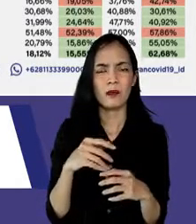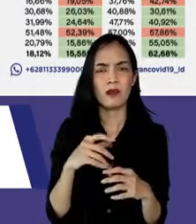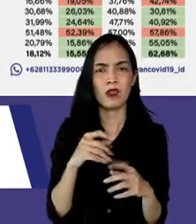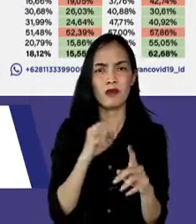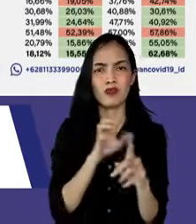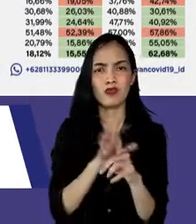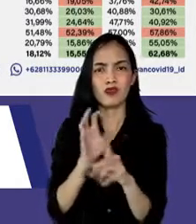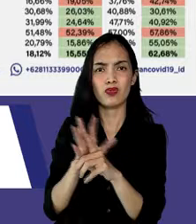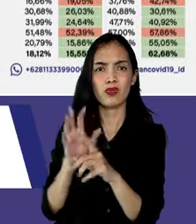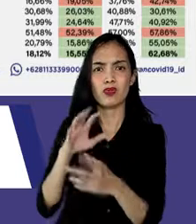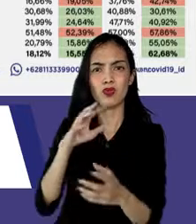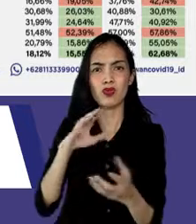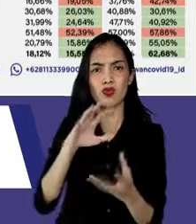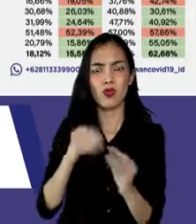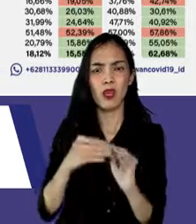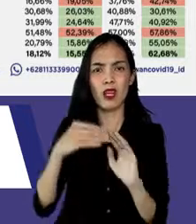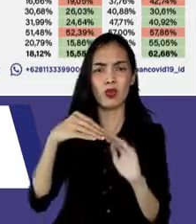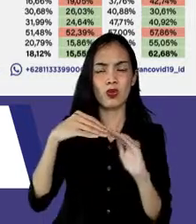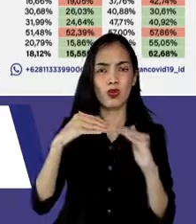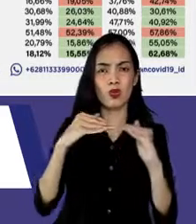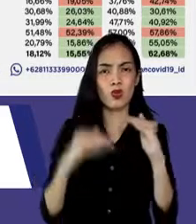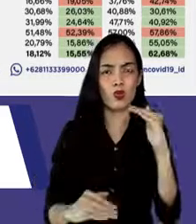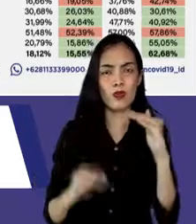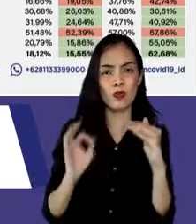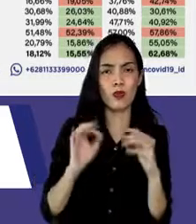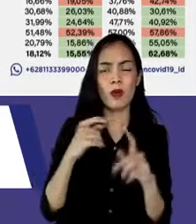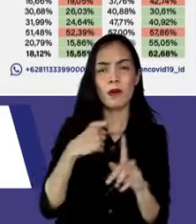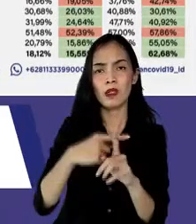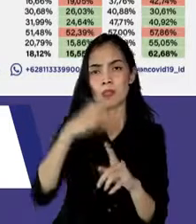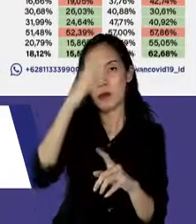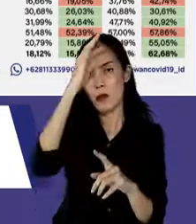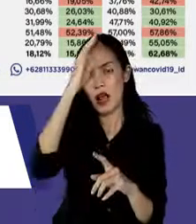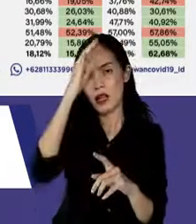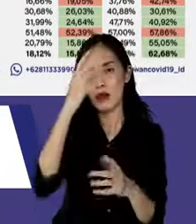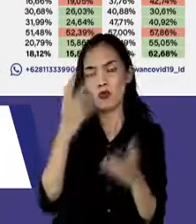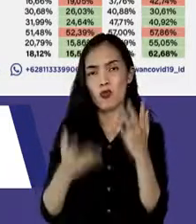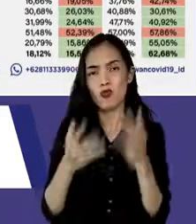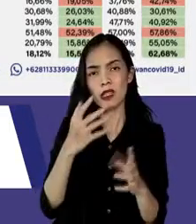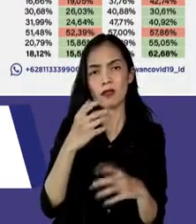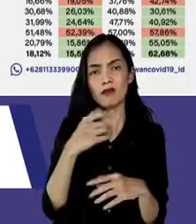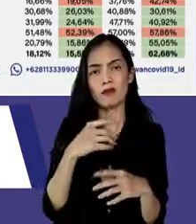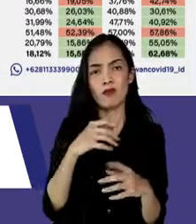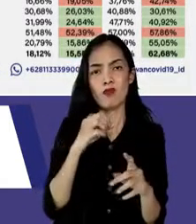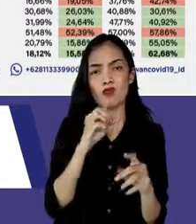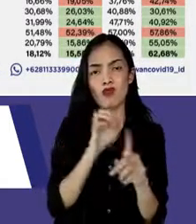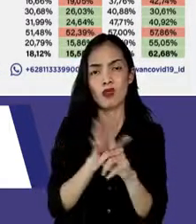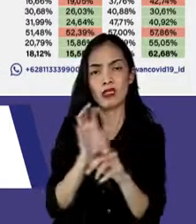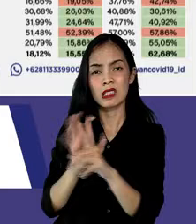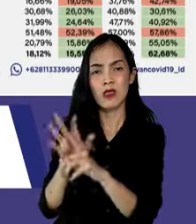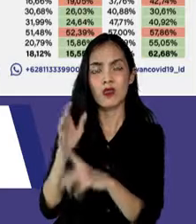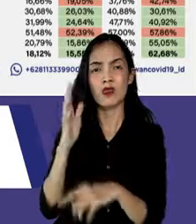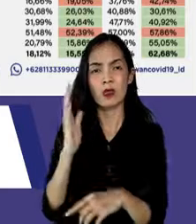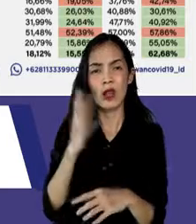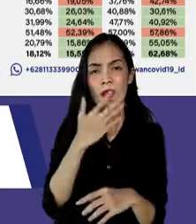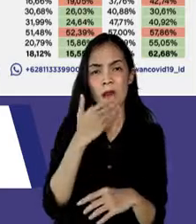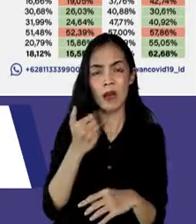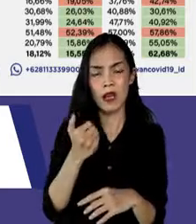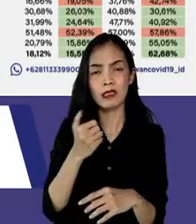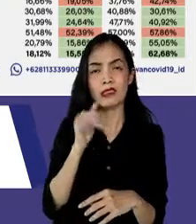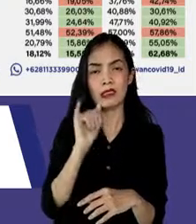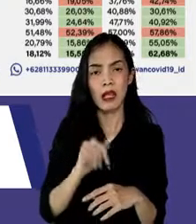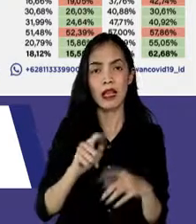Belum menunjukkan penurunan serta Bali yang meskipun kasus positifnya sudah membaik